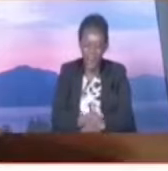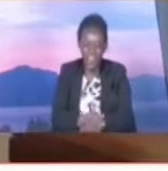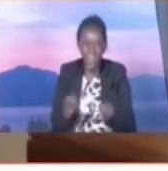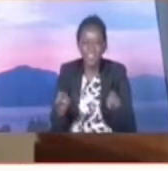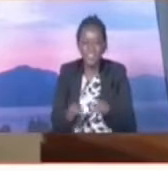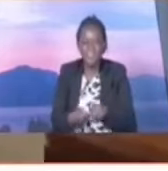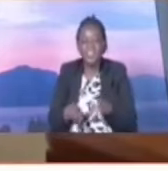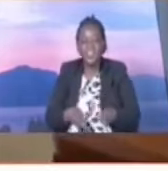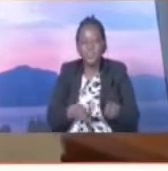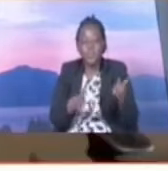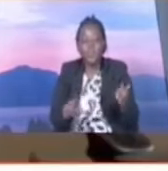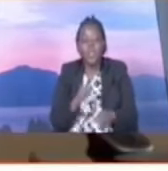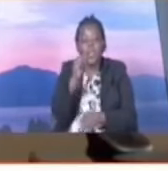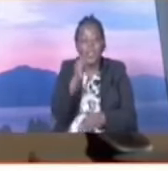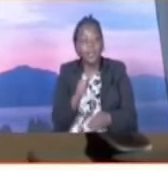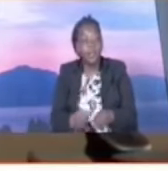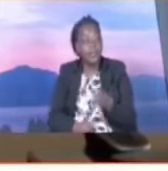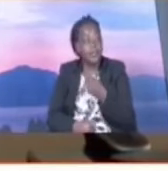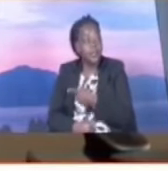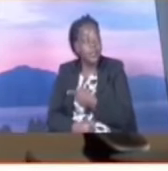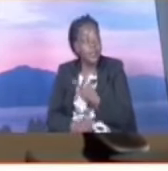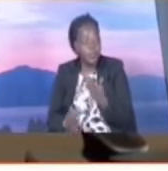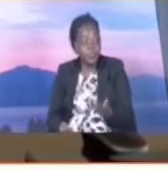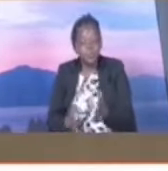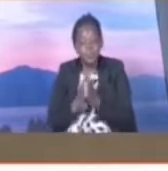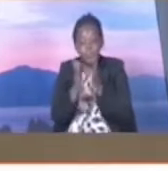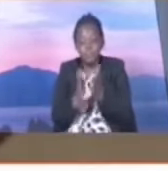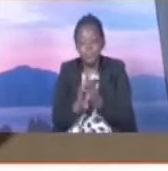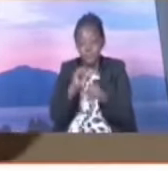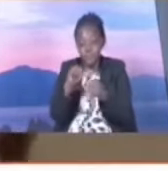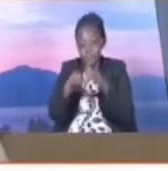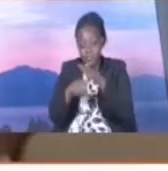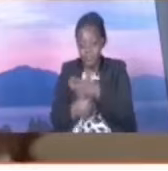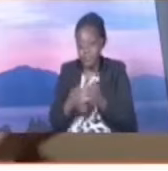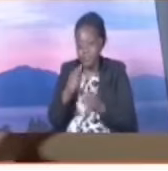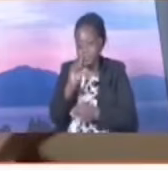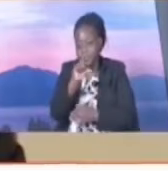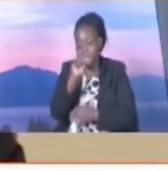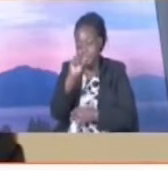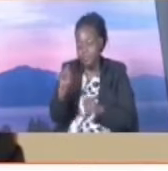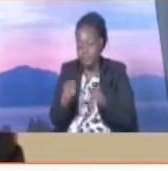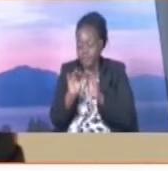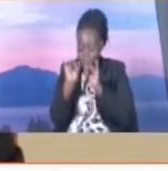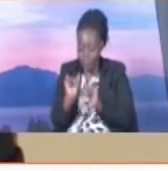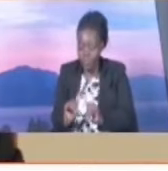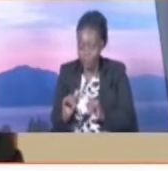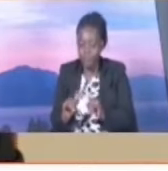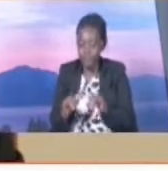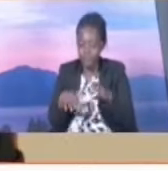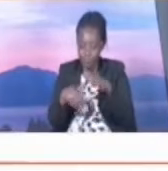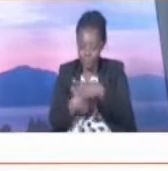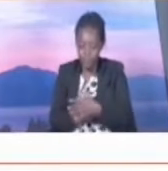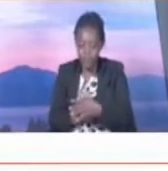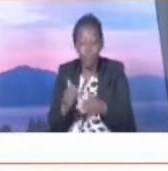omwa eri yabuza bulwasa kati z'ensonga ebika okumetekala bino kunyirira kunono Buganda